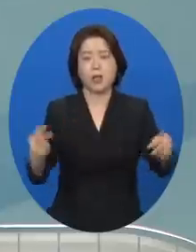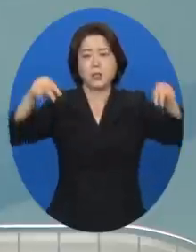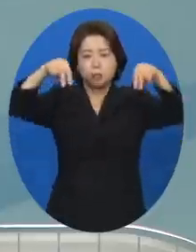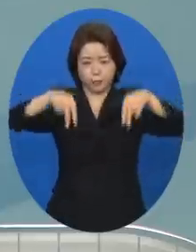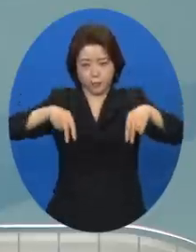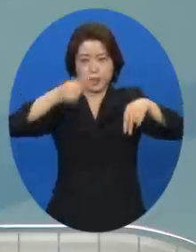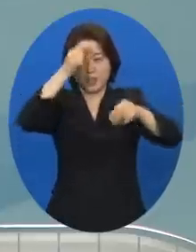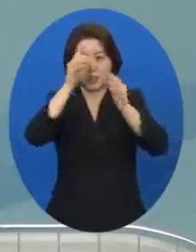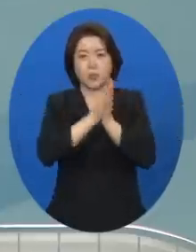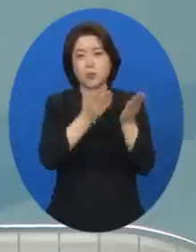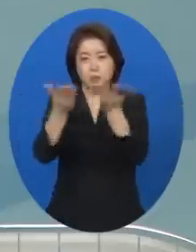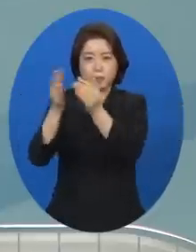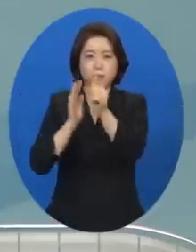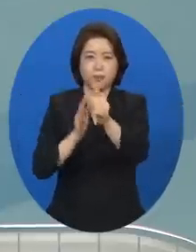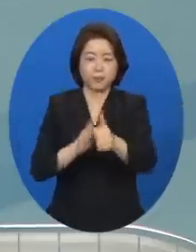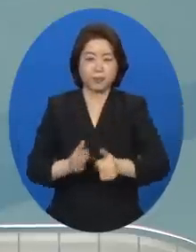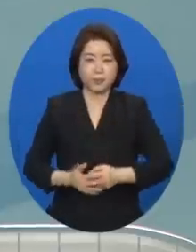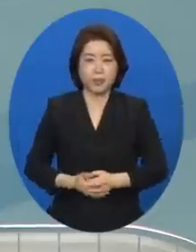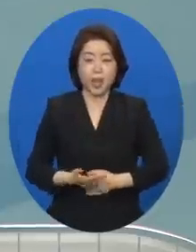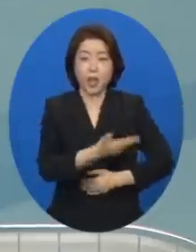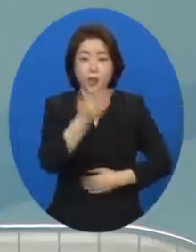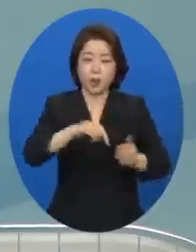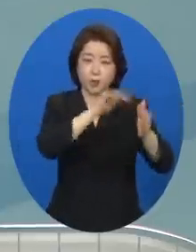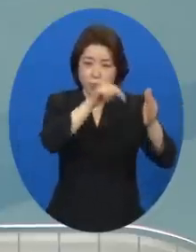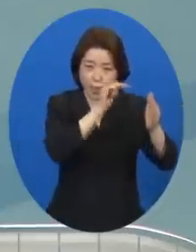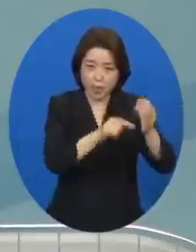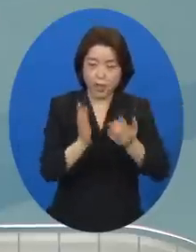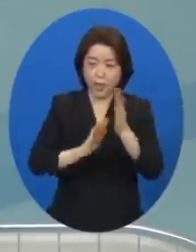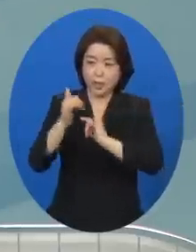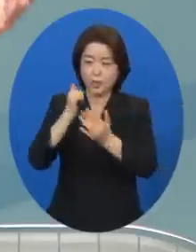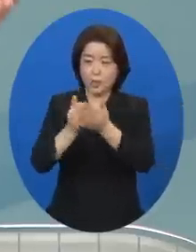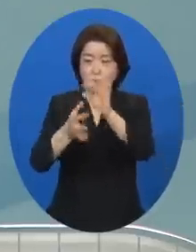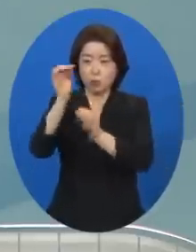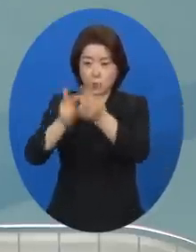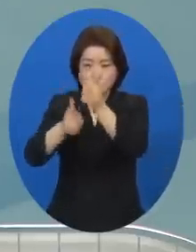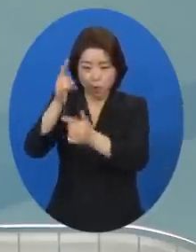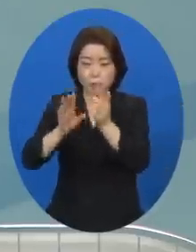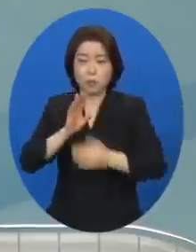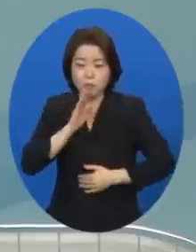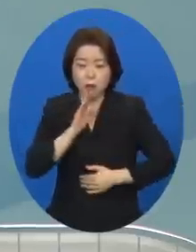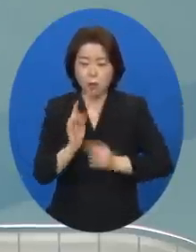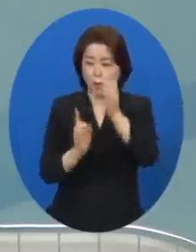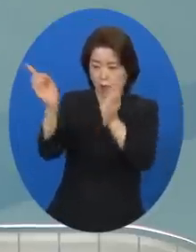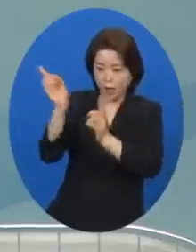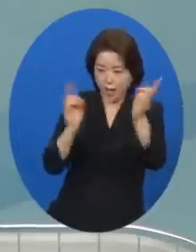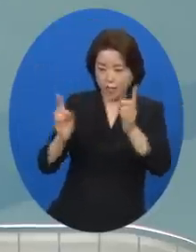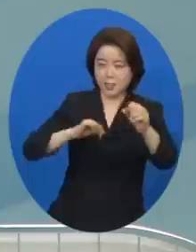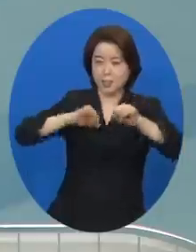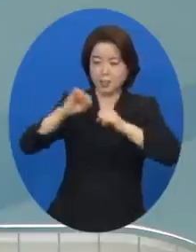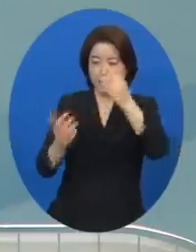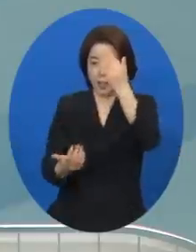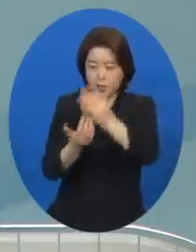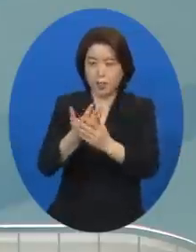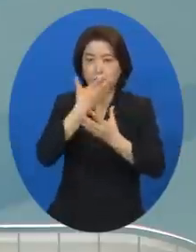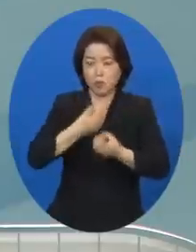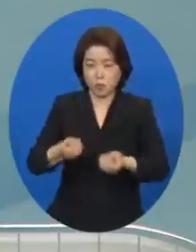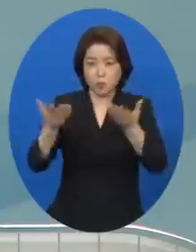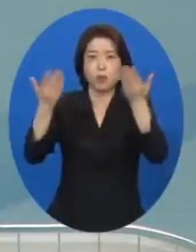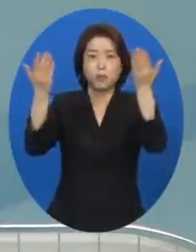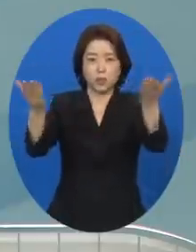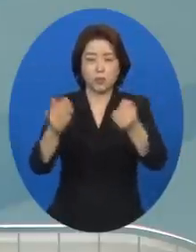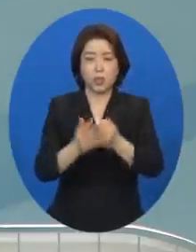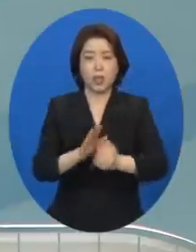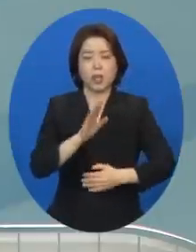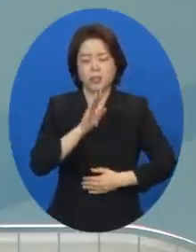하십시오 여러분 안에 예수님이 포도나무 고 가진 역사가 일어나게 되기를 축복합니다 여러분이 진정으로